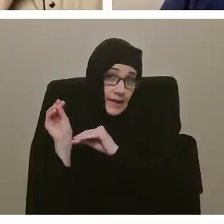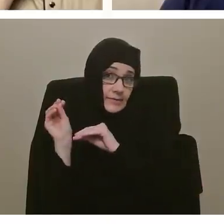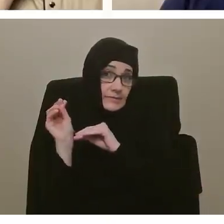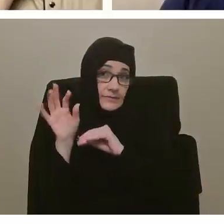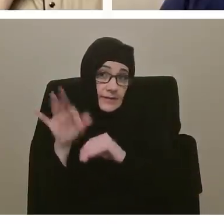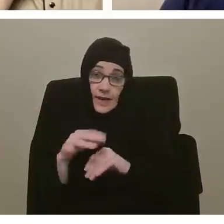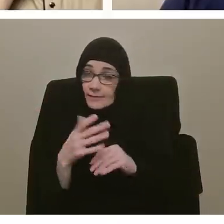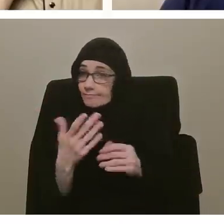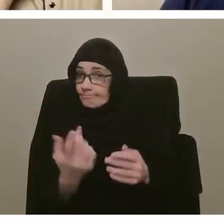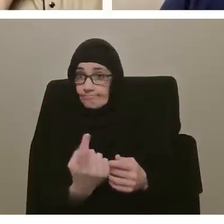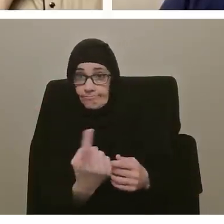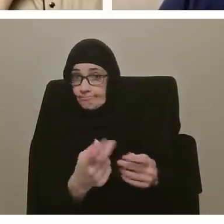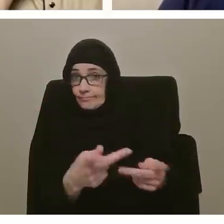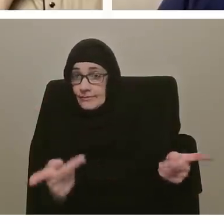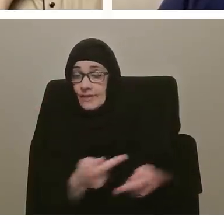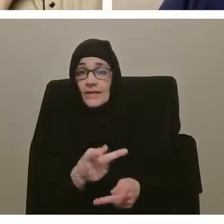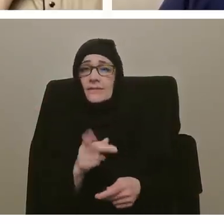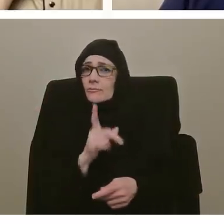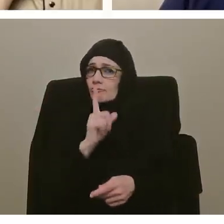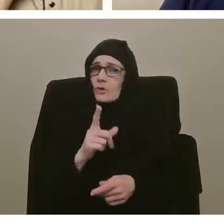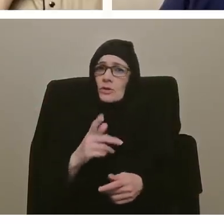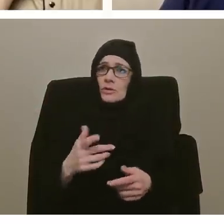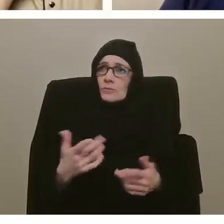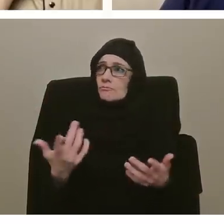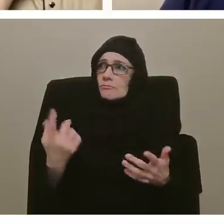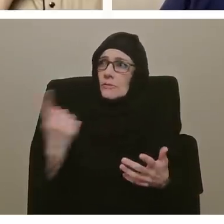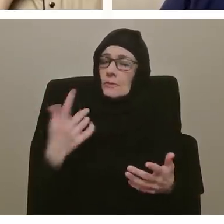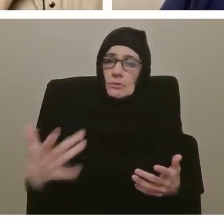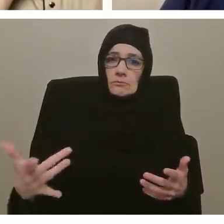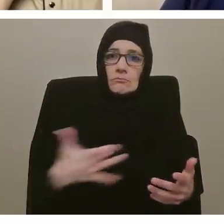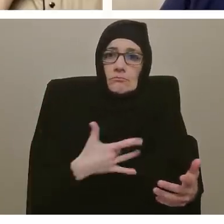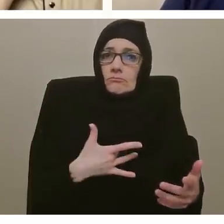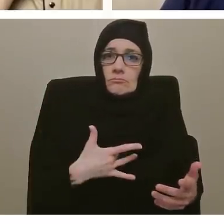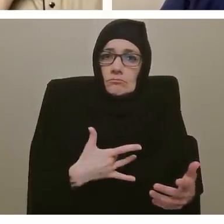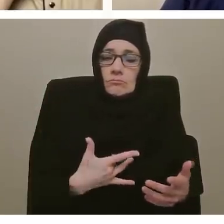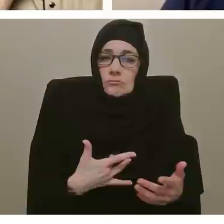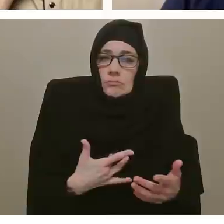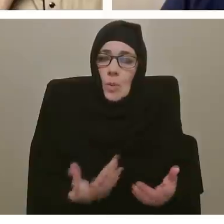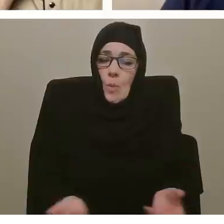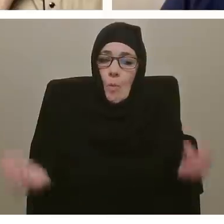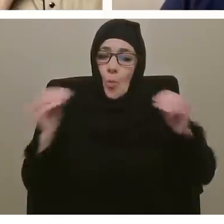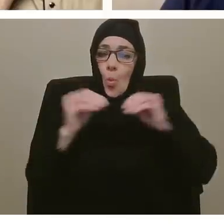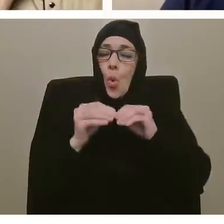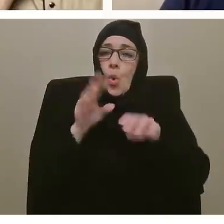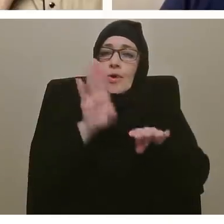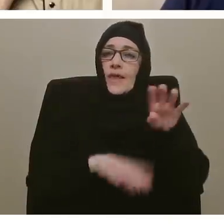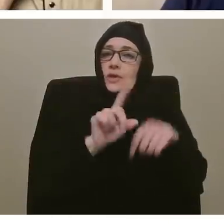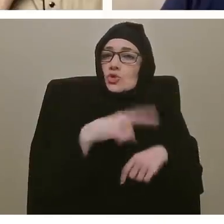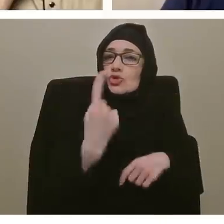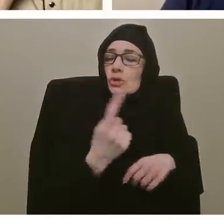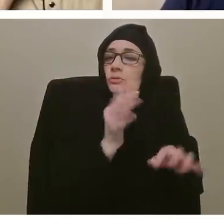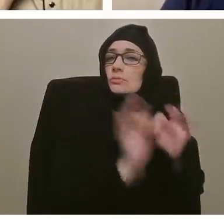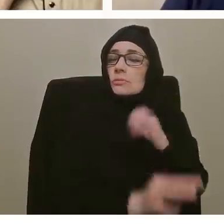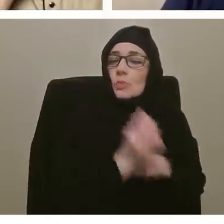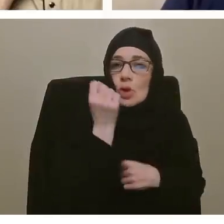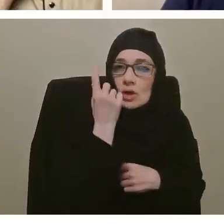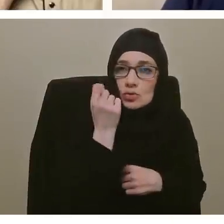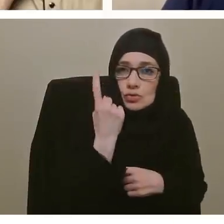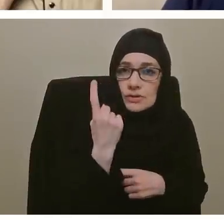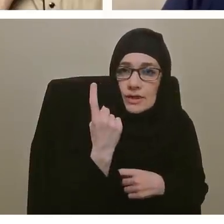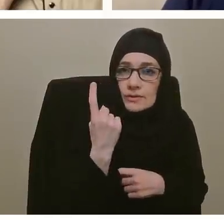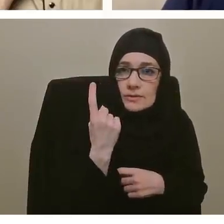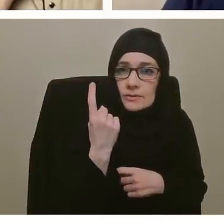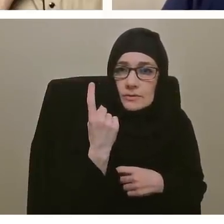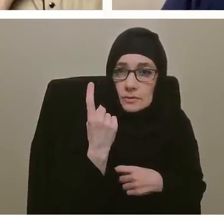something far more profound than just having now the ability to understand. وَوَجَدَكَ ضَالًا means found